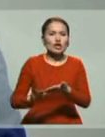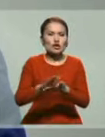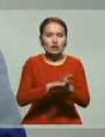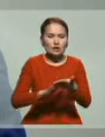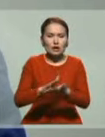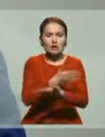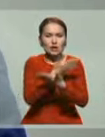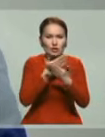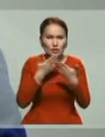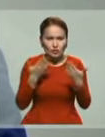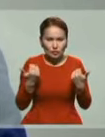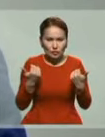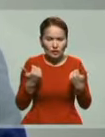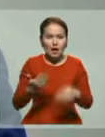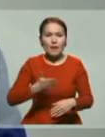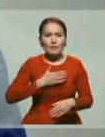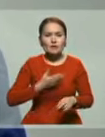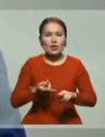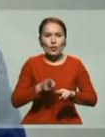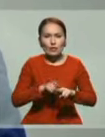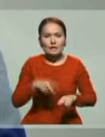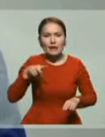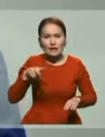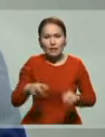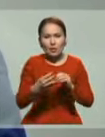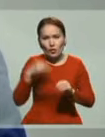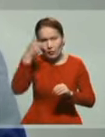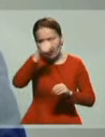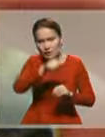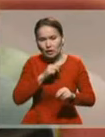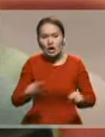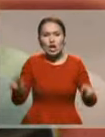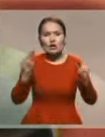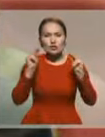біздің көзқарасымыз бойынша ағымдағы сайлау процесінің барынша